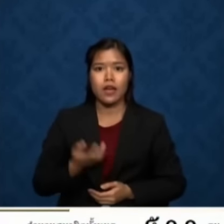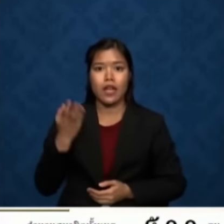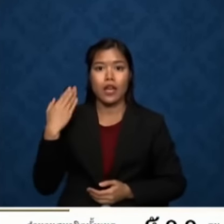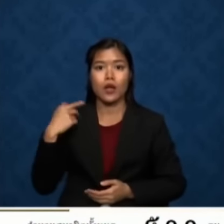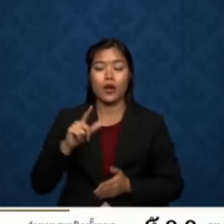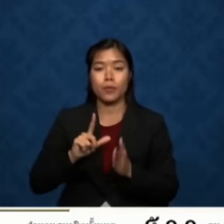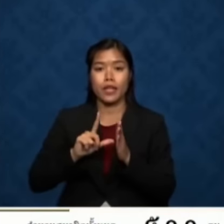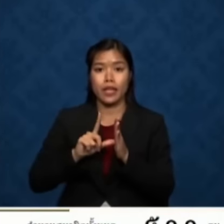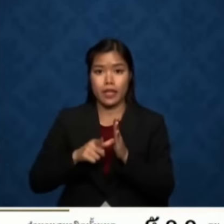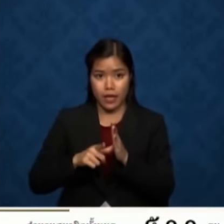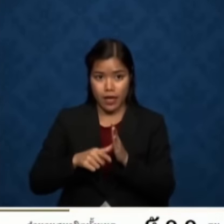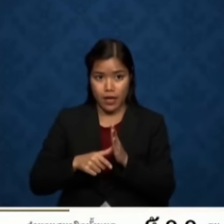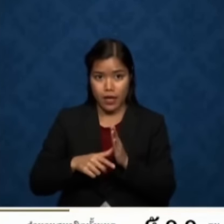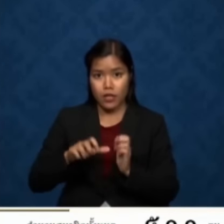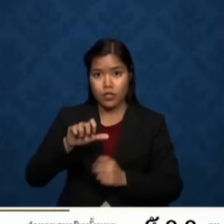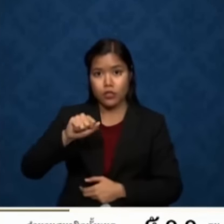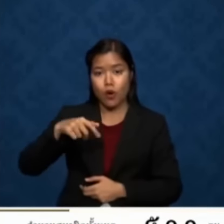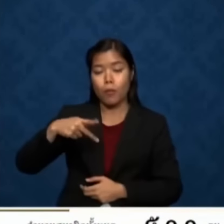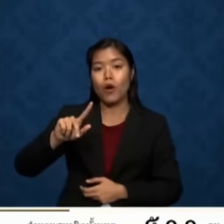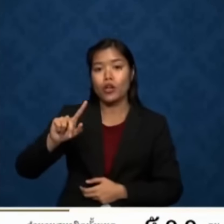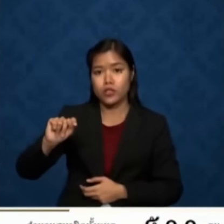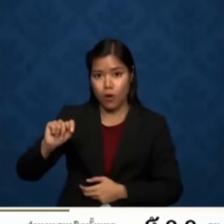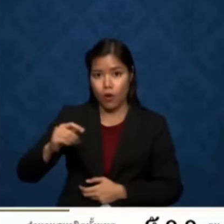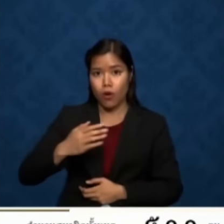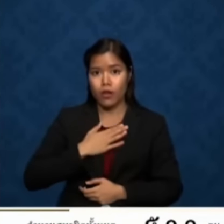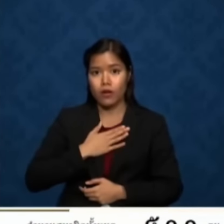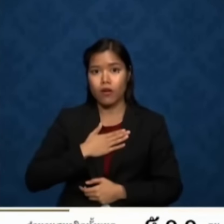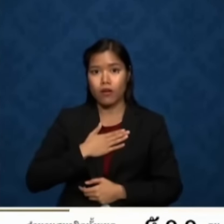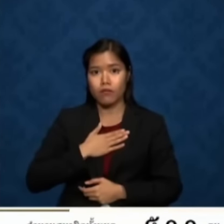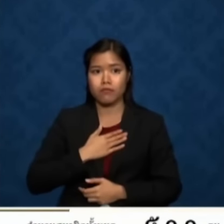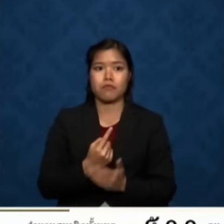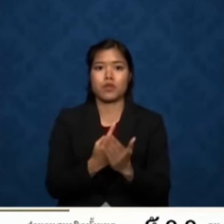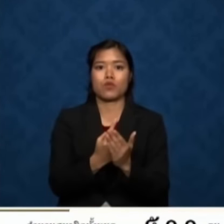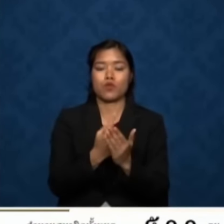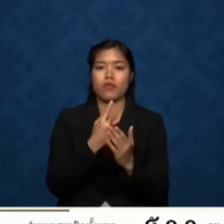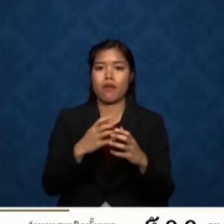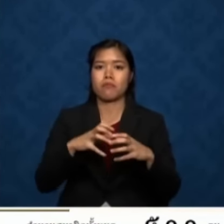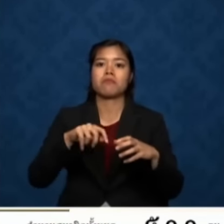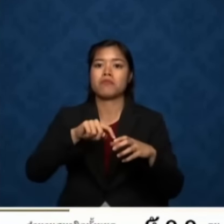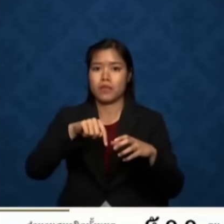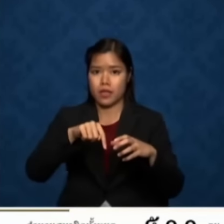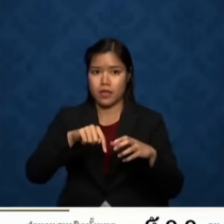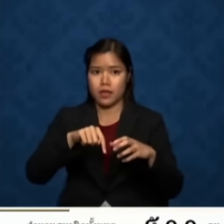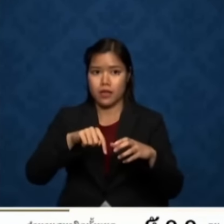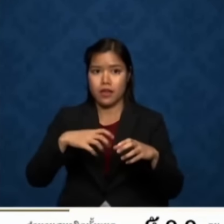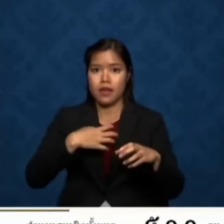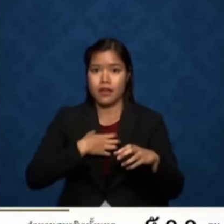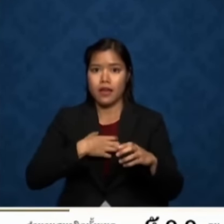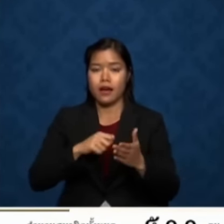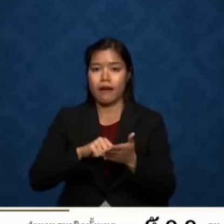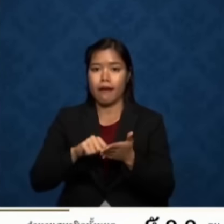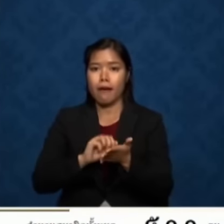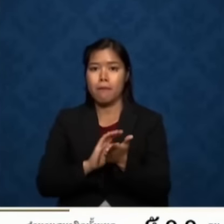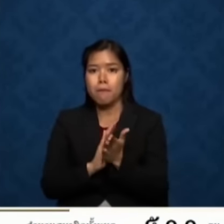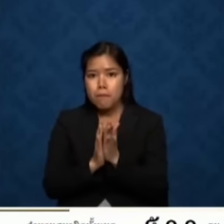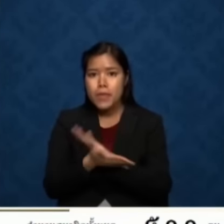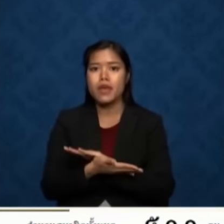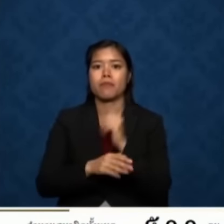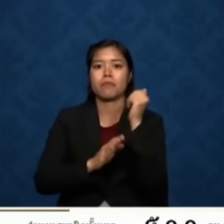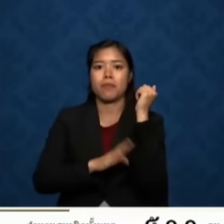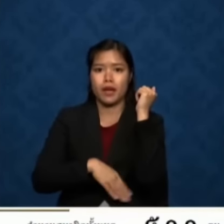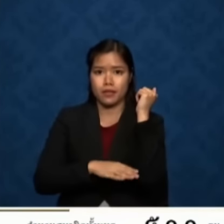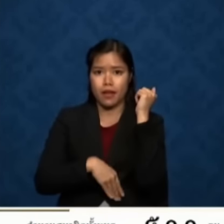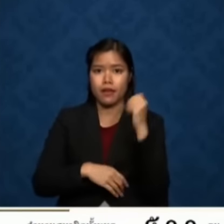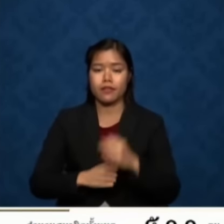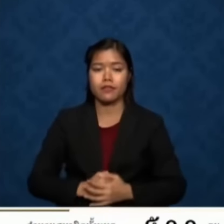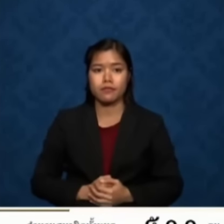และเป็นหนึ่งในการที่เปลี่ยนที่อยากให้ทุกคนมีส่วนร่วมในการแก้ปัญหาภาคใต้ก็เ